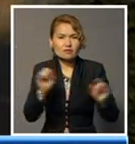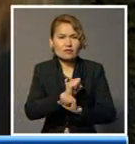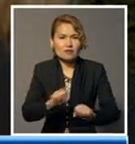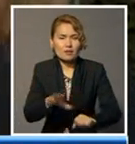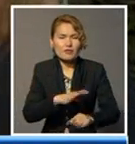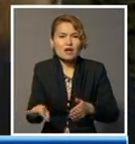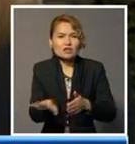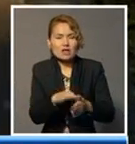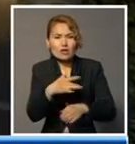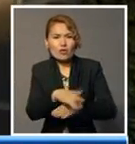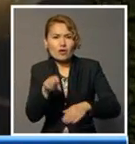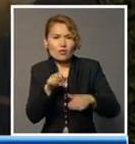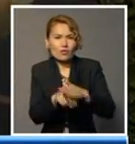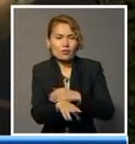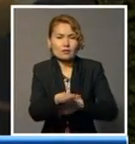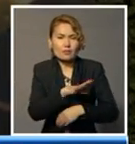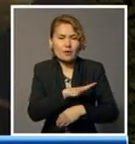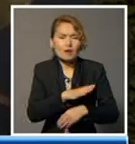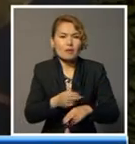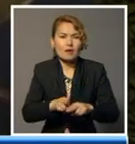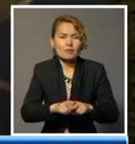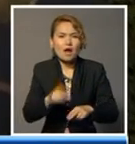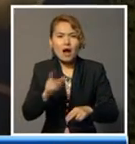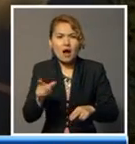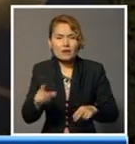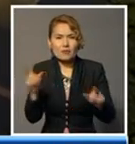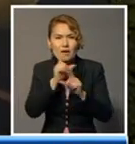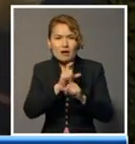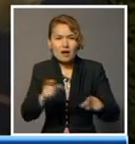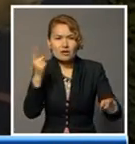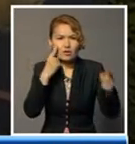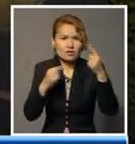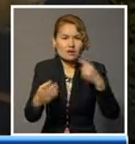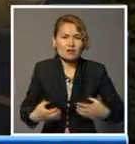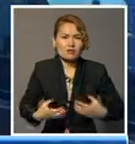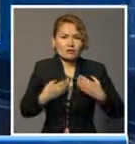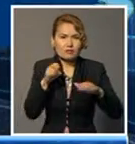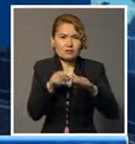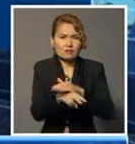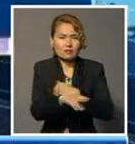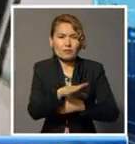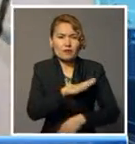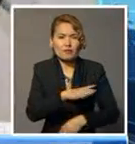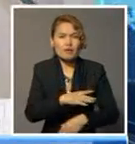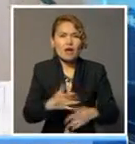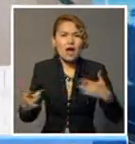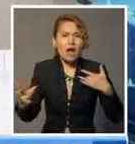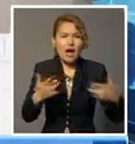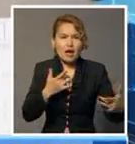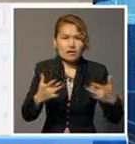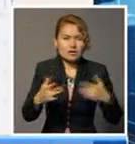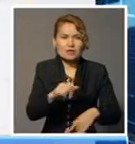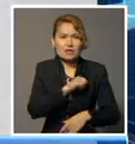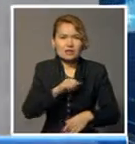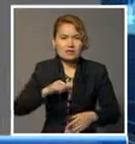сыртқа шықтық та қонақ үйге беттедік. Адамдар айғайлап, жылап, жан-жаққа жабатармағай қашып жатты. Ал әншінің өзі Твиттердегі